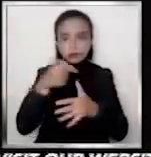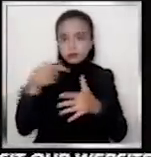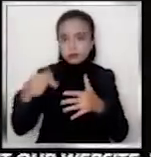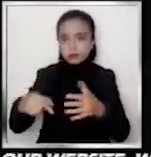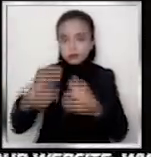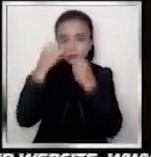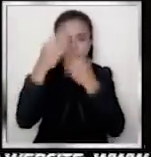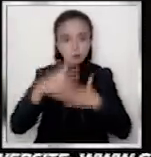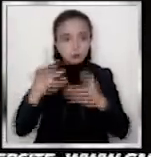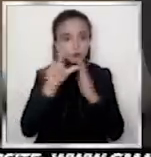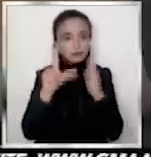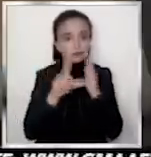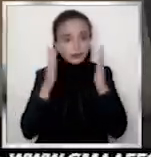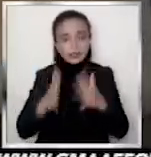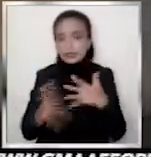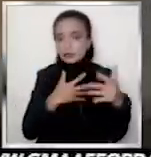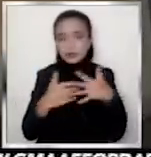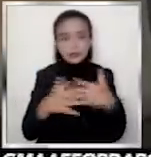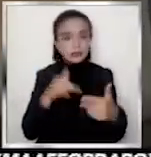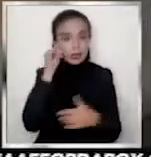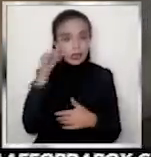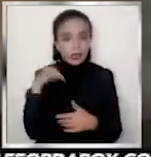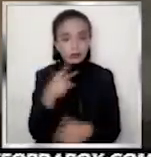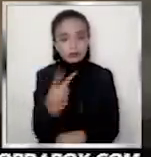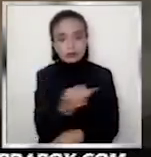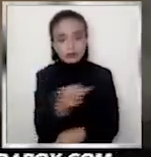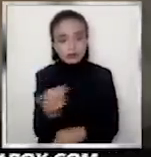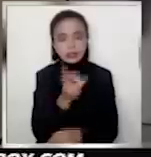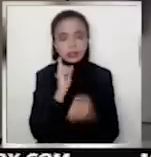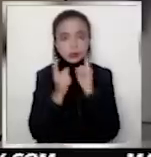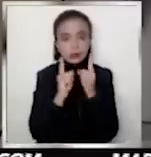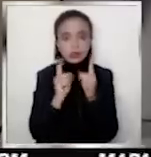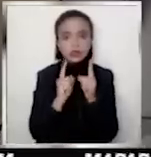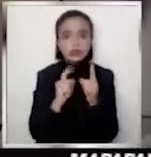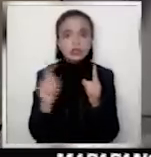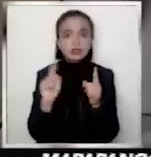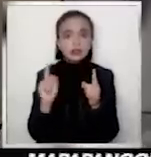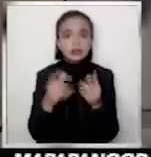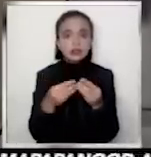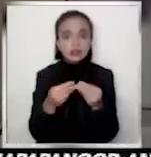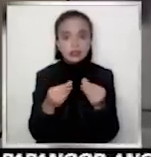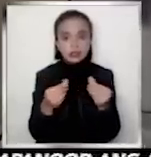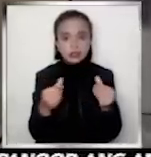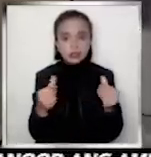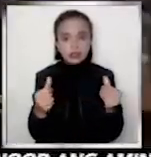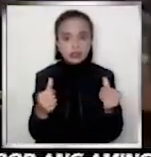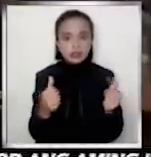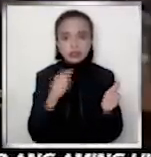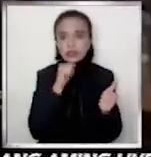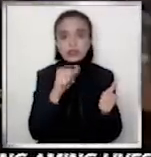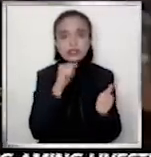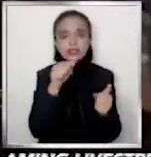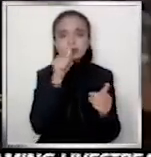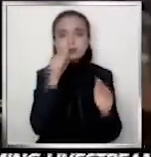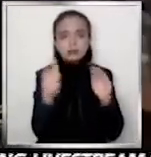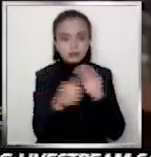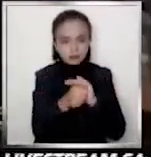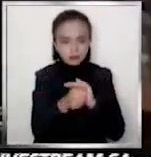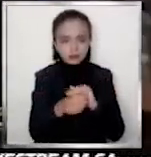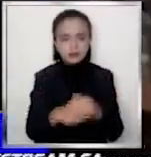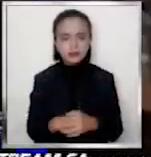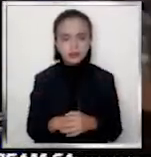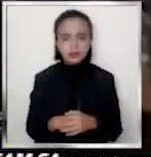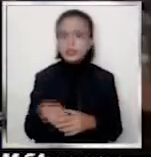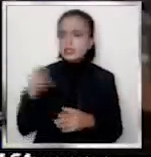kahit nagkausap sila kahapon maliban sa nagpapagamot ito sa ibang bansa at hindi raw magtatago. He expressed his intention